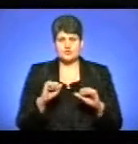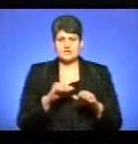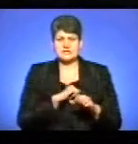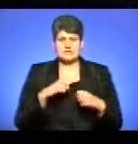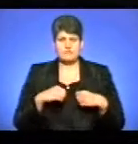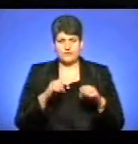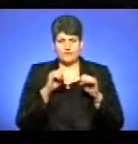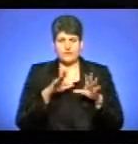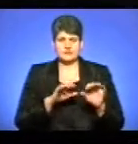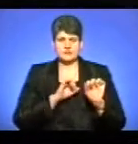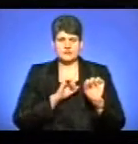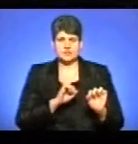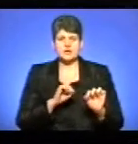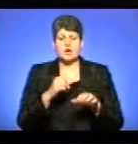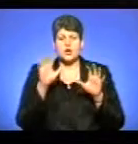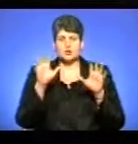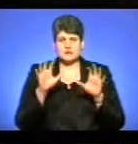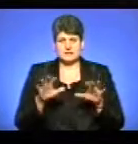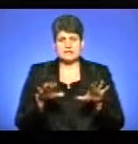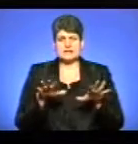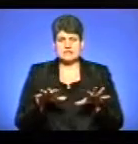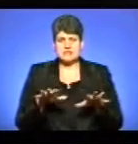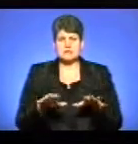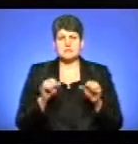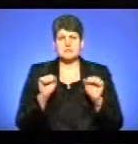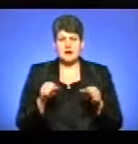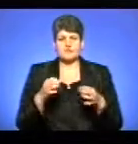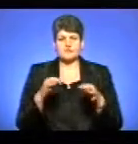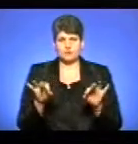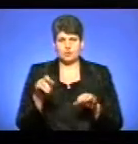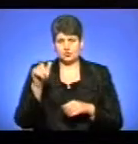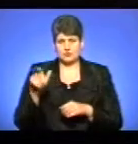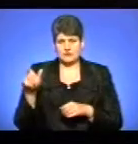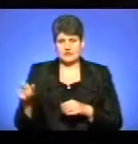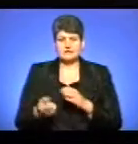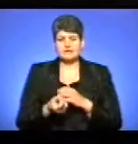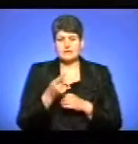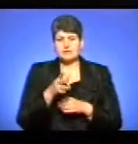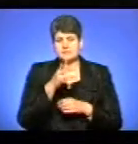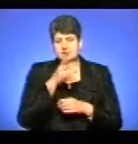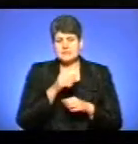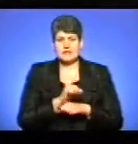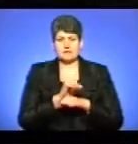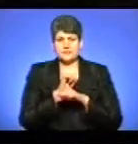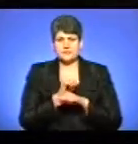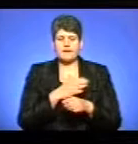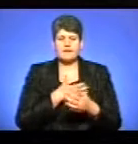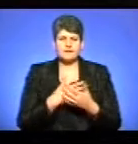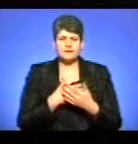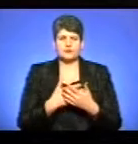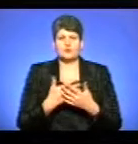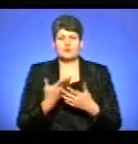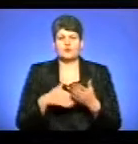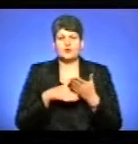самовіддане відстоювання конституційних засад демократії, прав і свобод людини, виявлені під час Революції Гідності, активну громадську